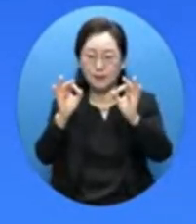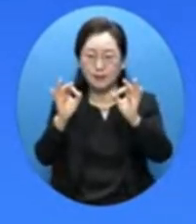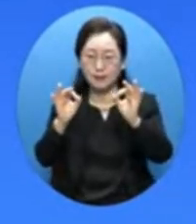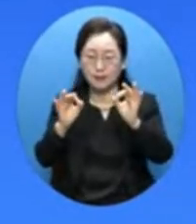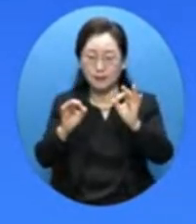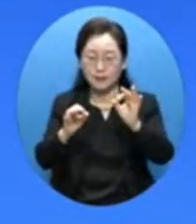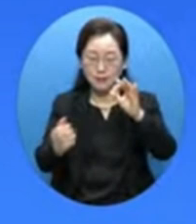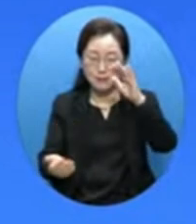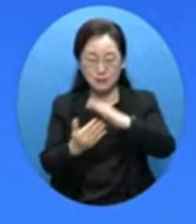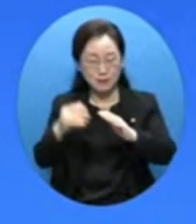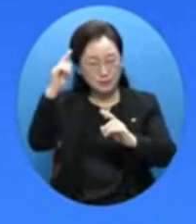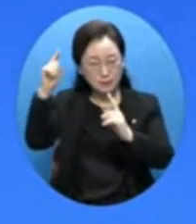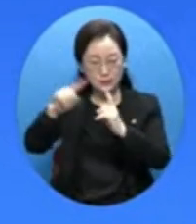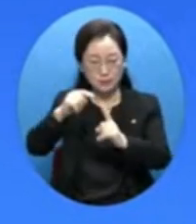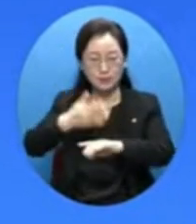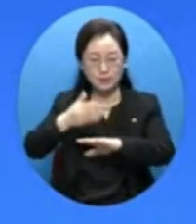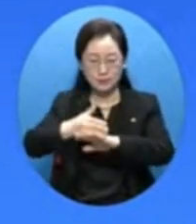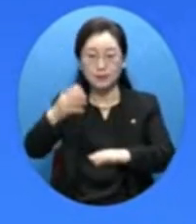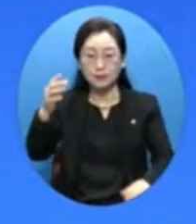절대 긍정, 절대 감사로 무장해서